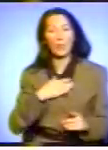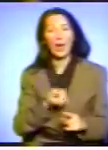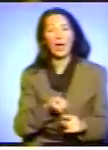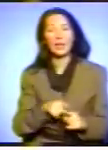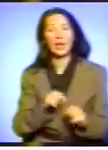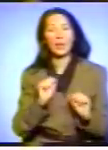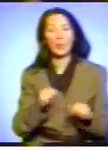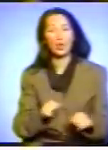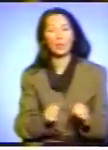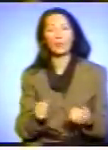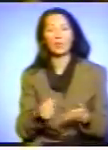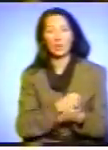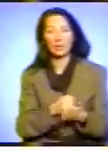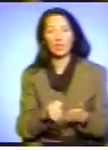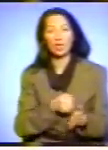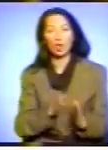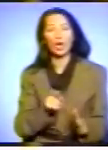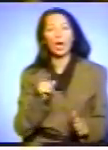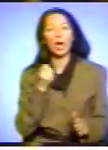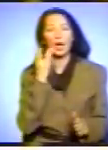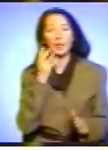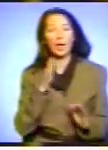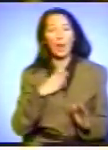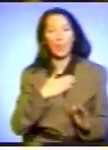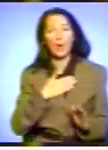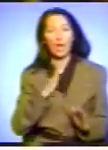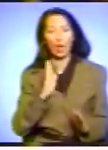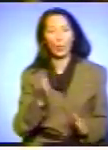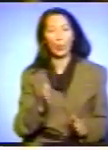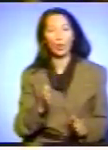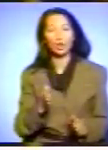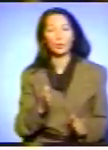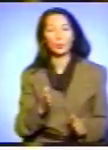только тогда, когда мы будем